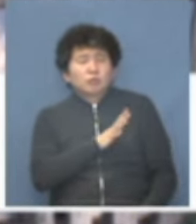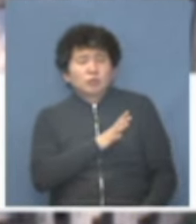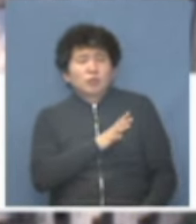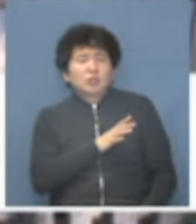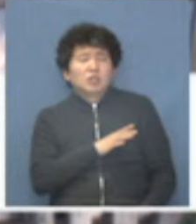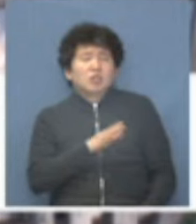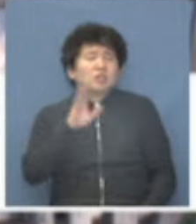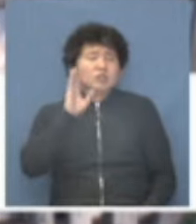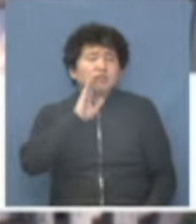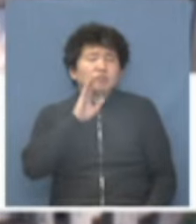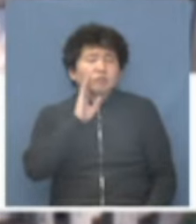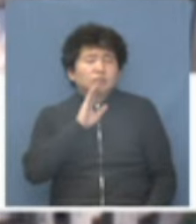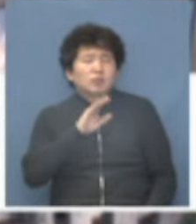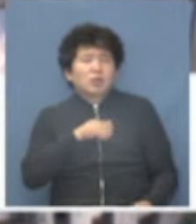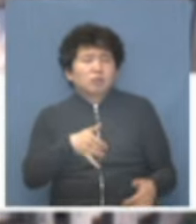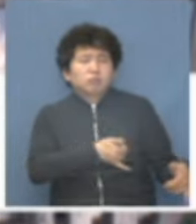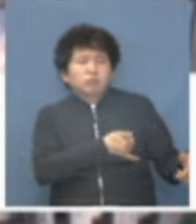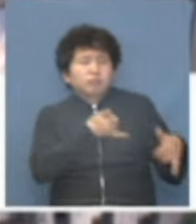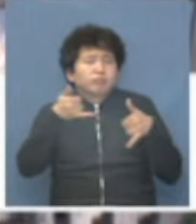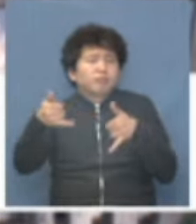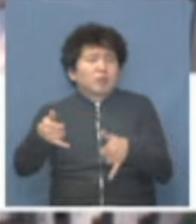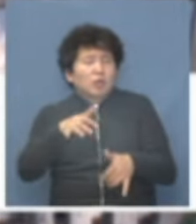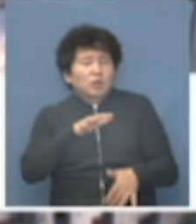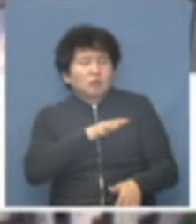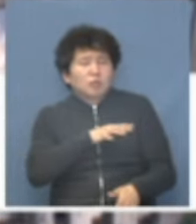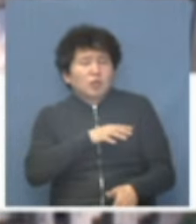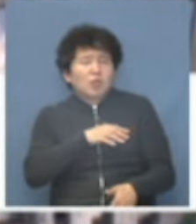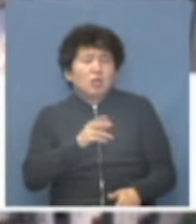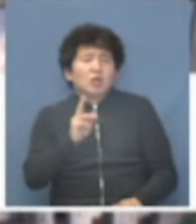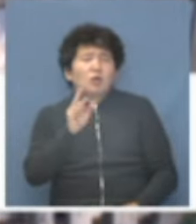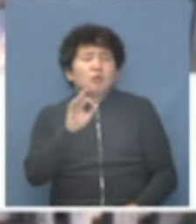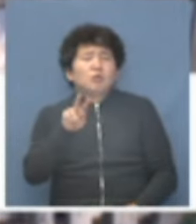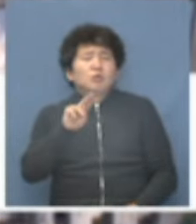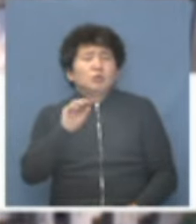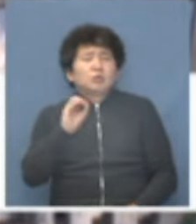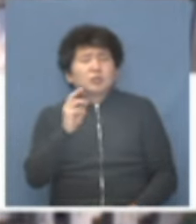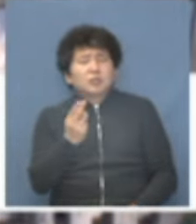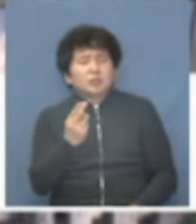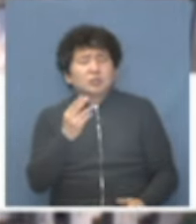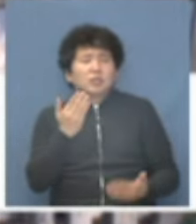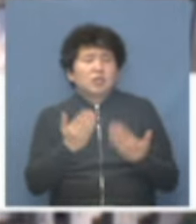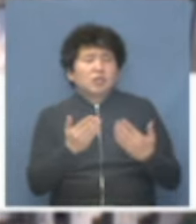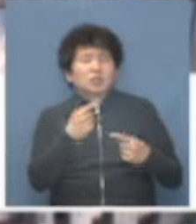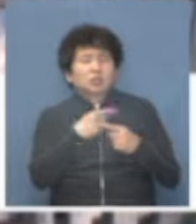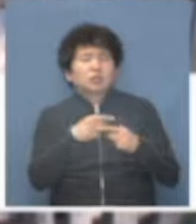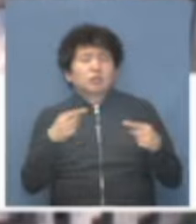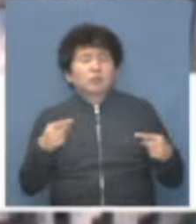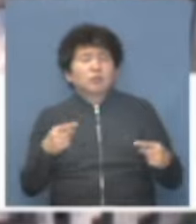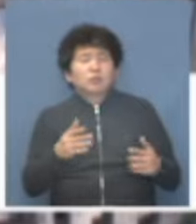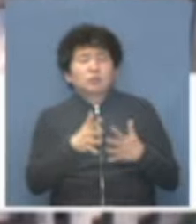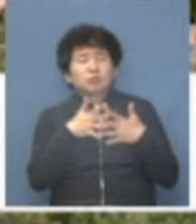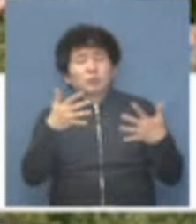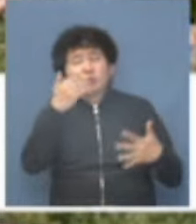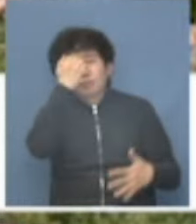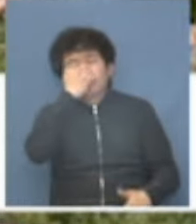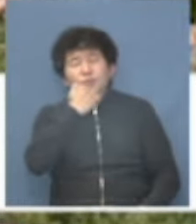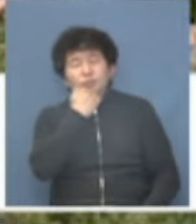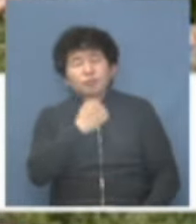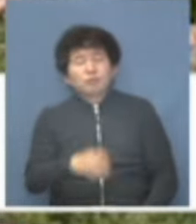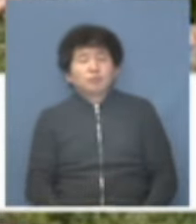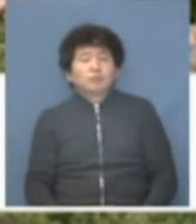озера. Теперь мы очень рады, воду провели в дом. Надеемся, что не будет перебоев в подаче воды. Большое спасибо.